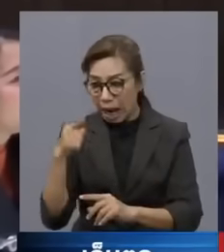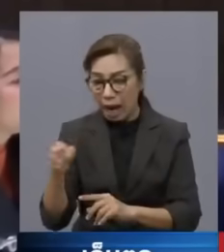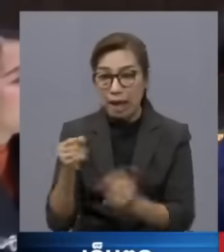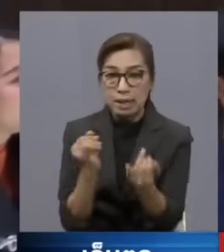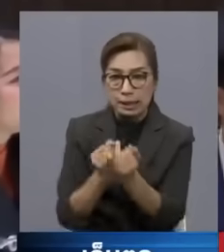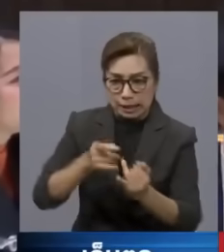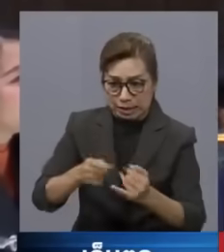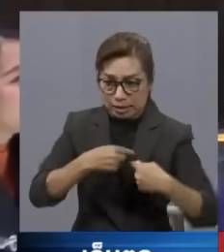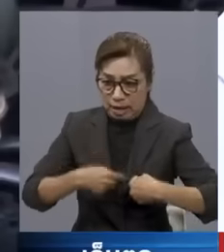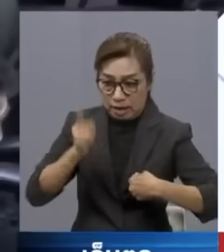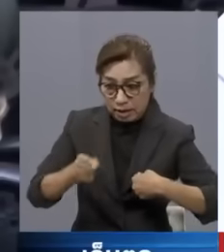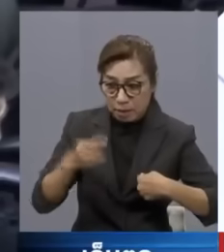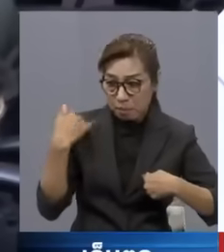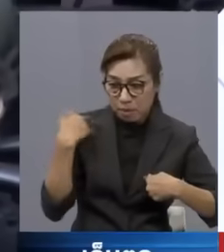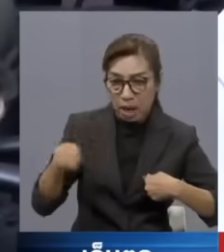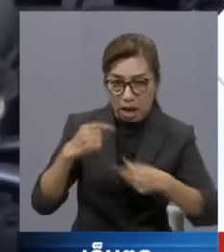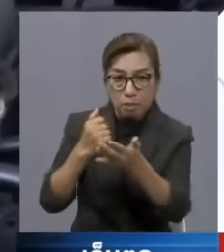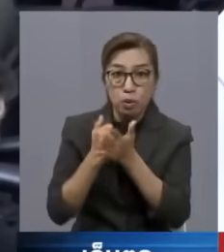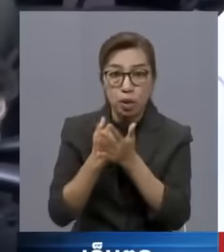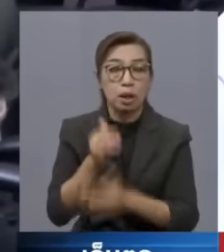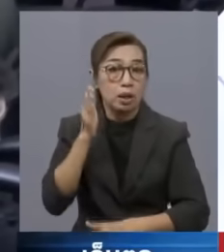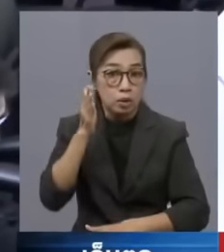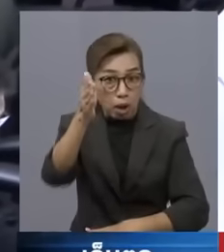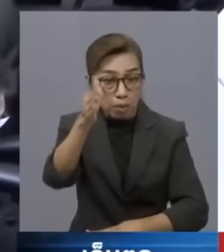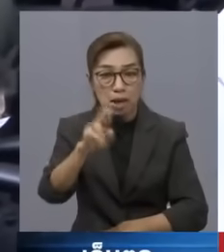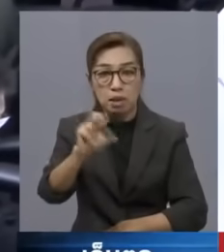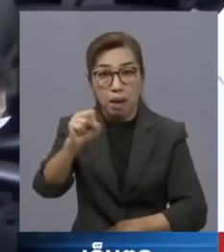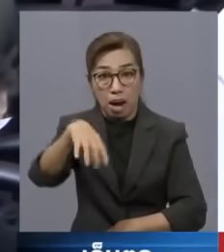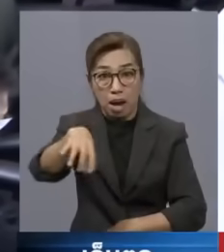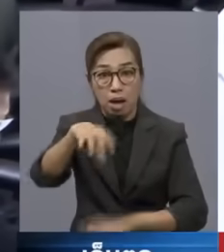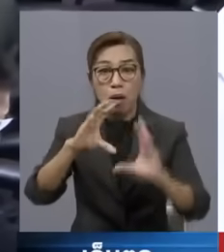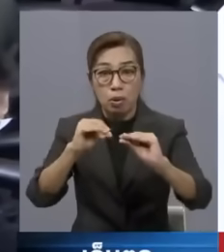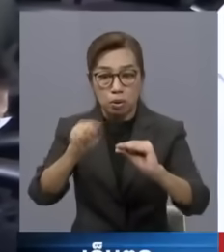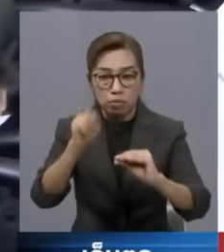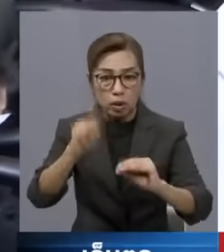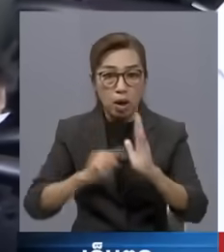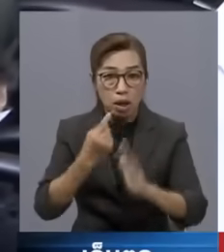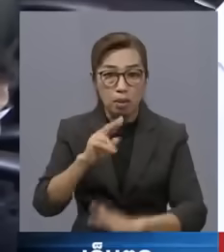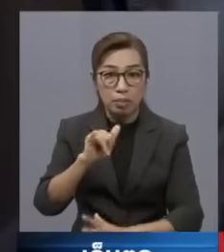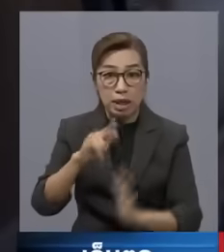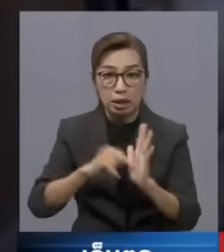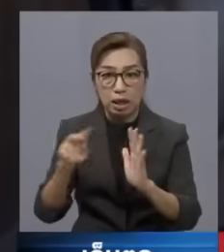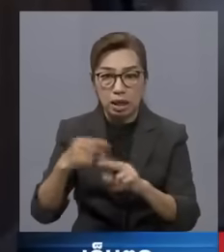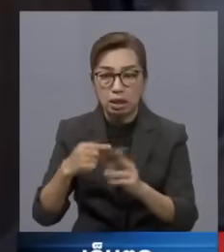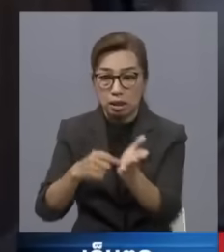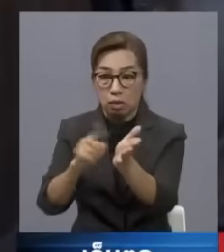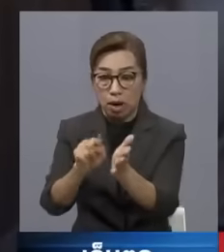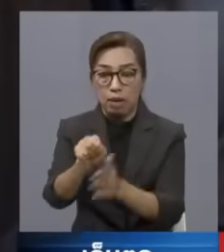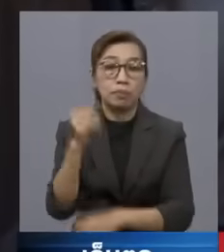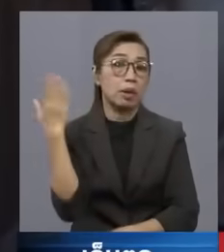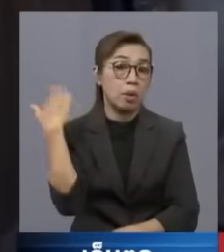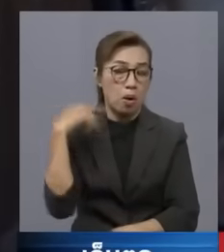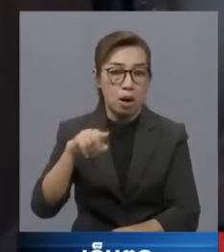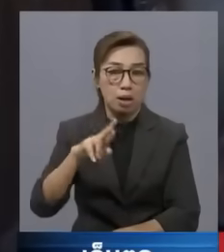พอมีอยู่หรือเปล่าตามกระบวนการการประชุมในครั้งต่อไปครับจะต้องประเดิมด้วยญัตติที่ขอให้ทบทวนมติของ